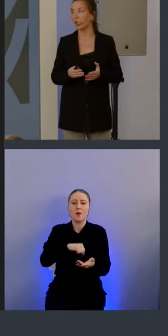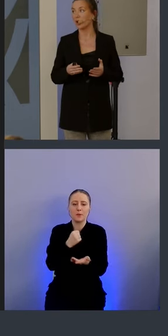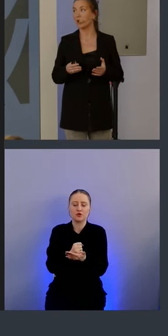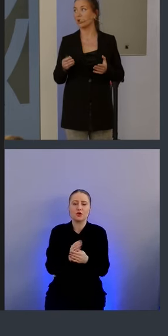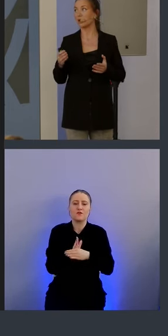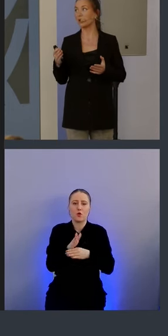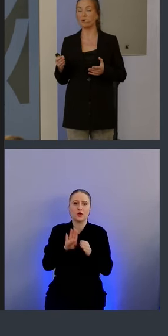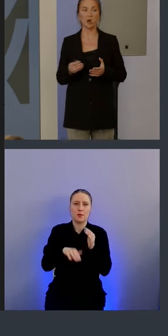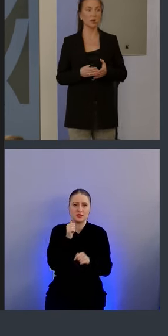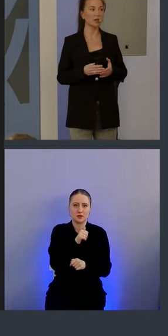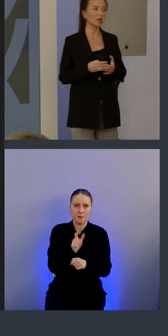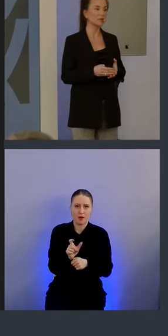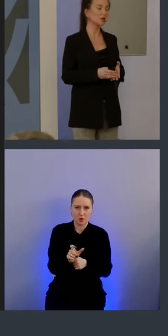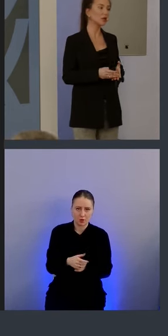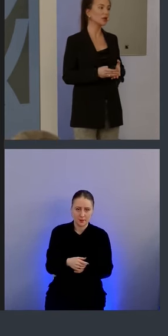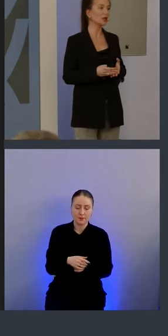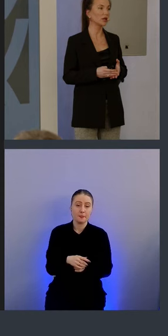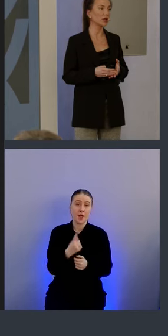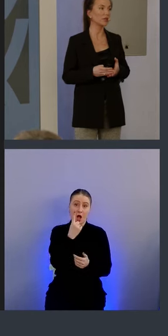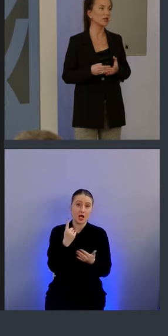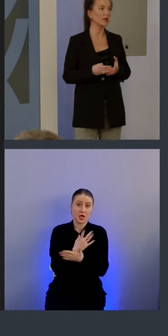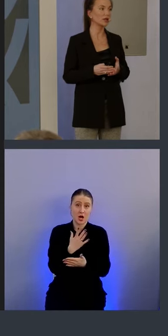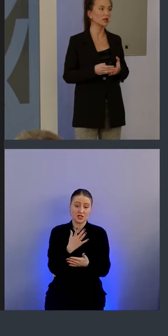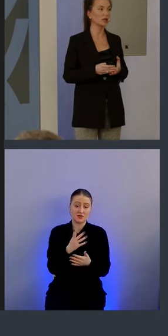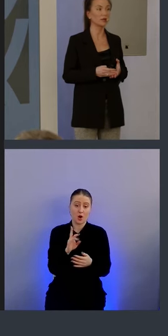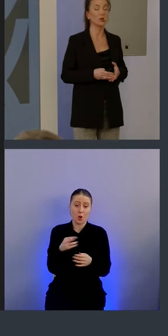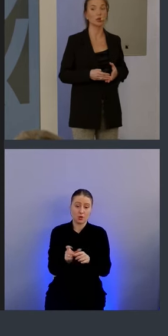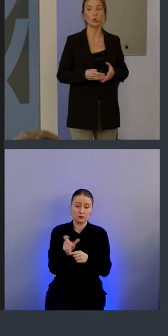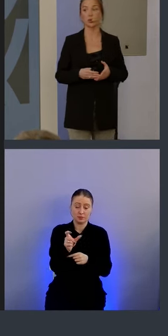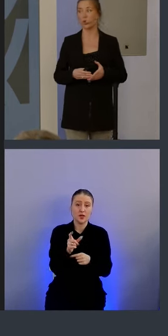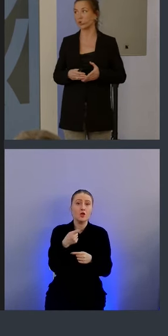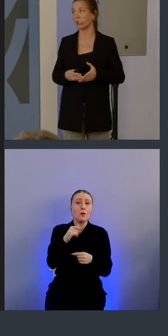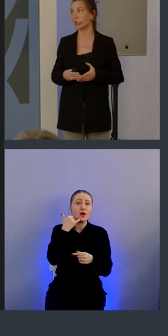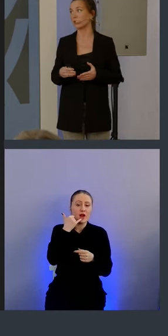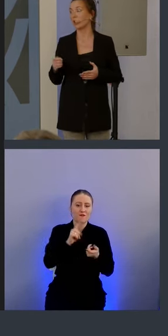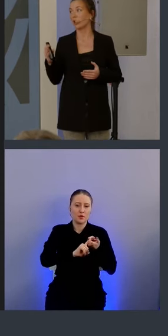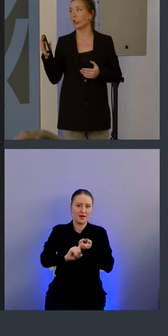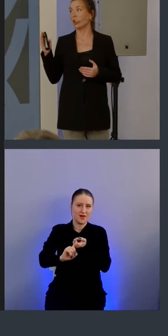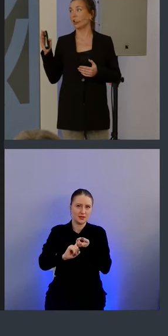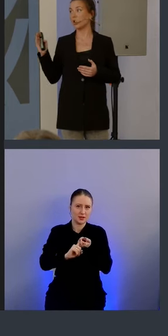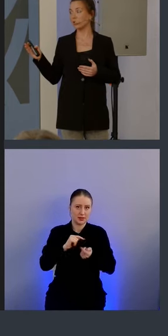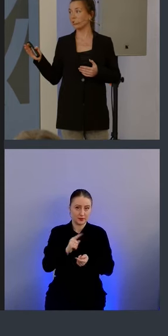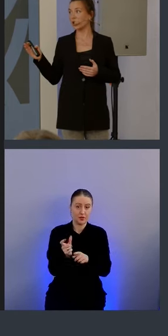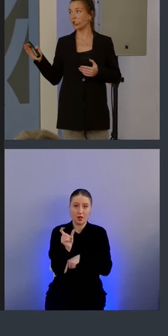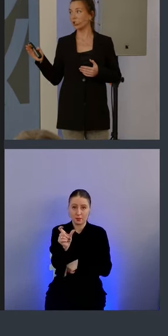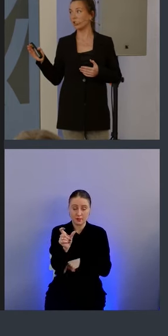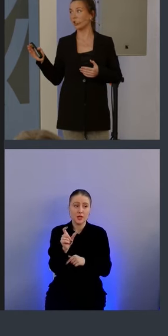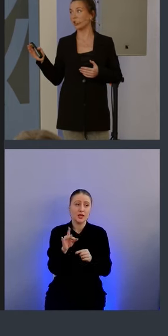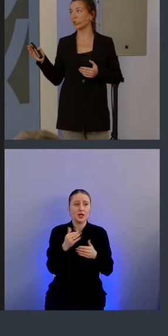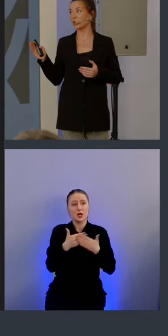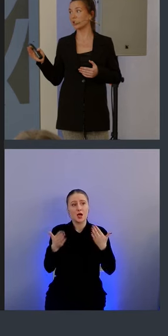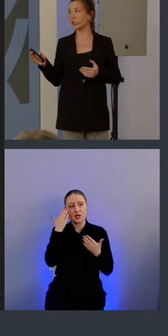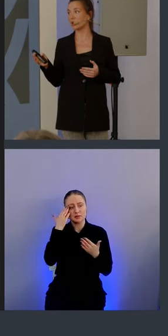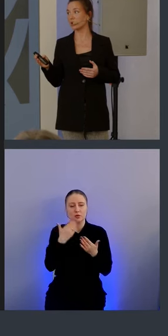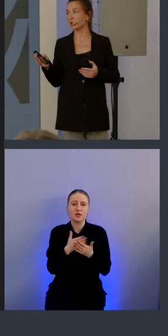беспароле. Доставляем одноразовые коды на привязанный телефонный номер пользователя. Разными вариантами —